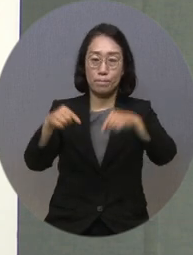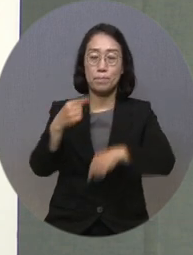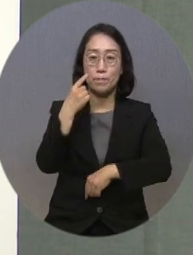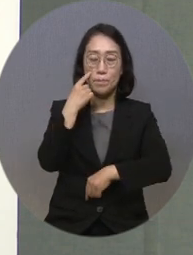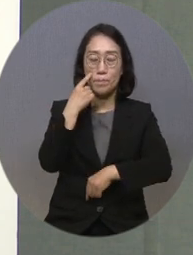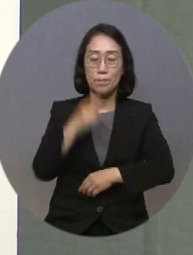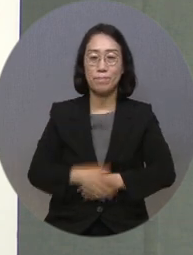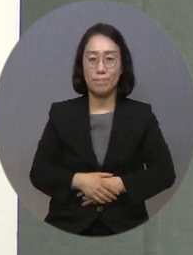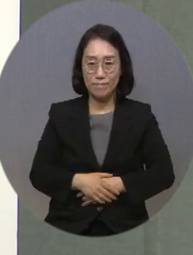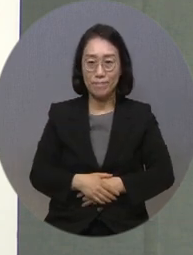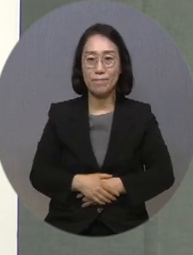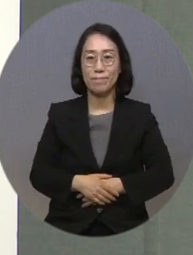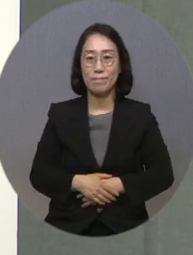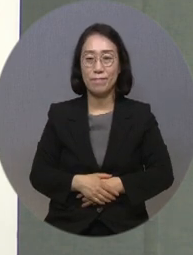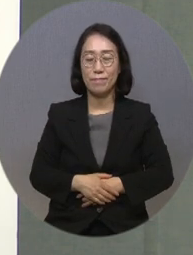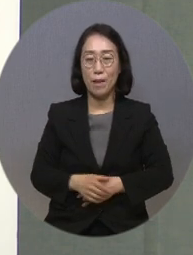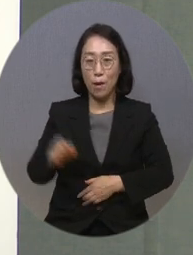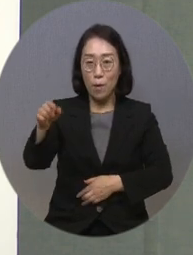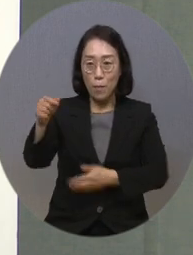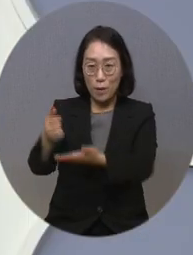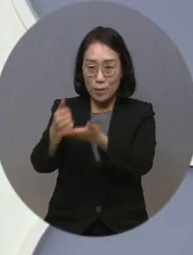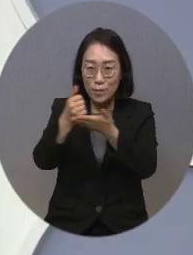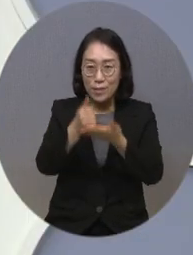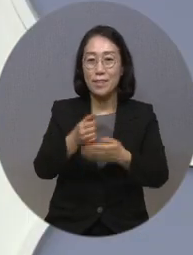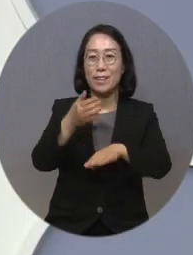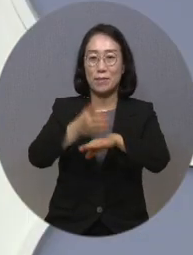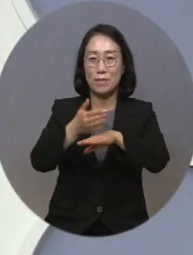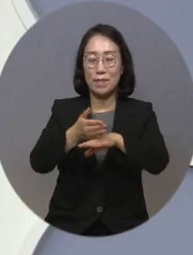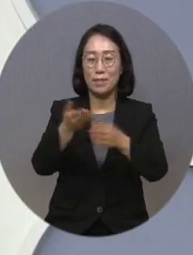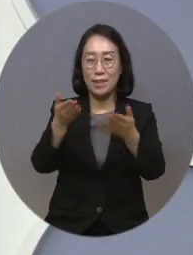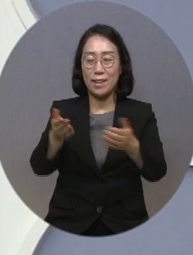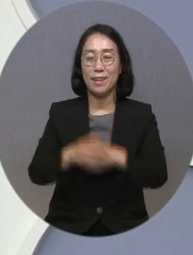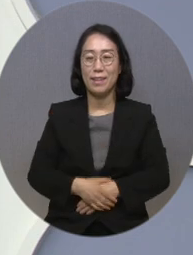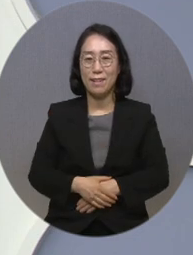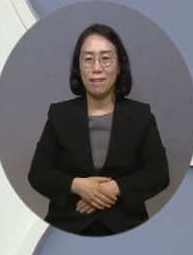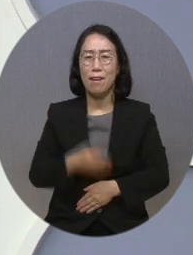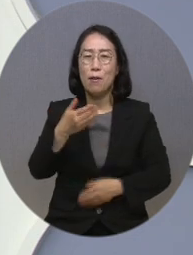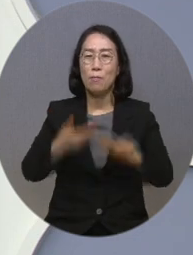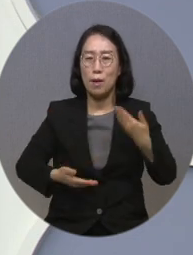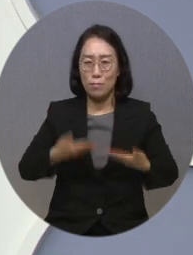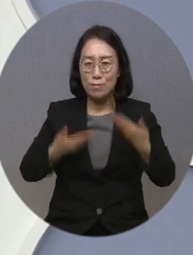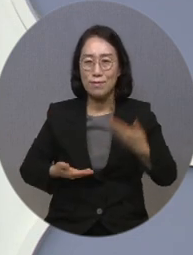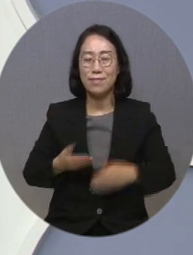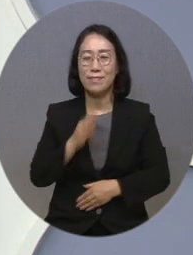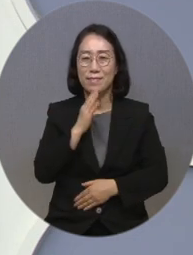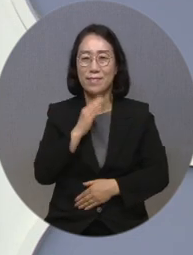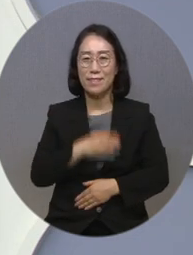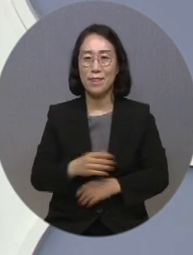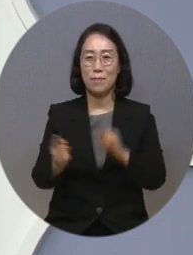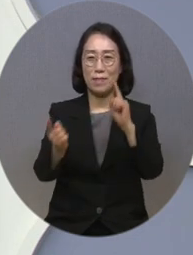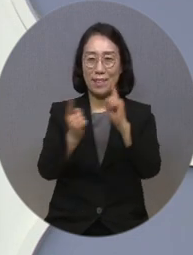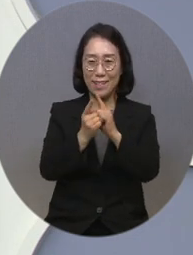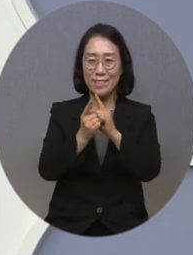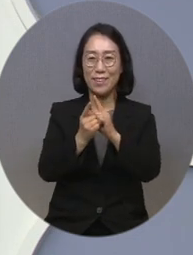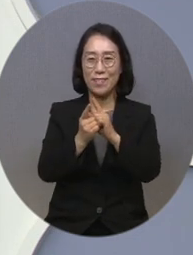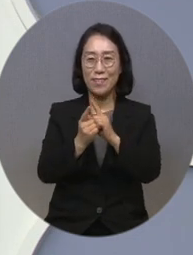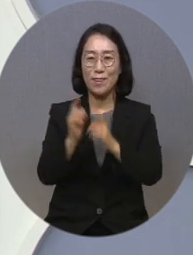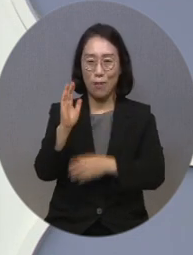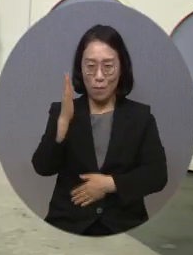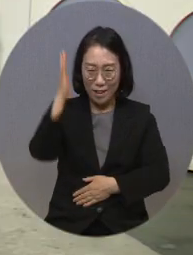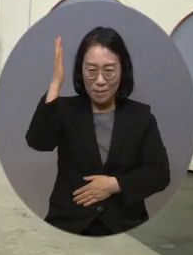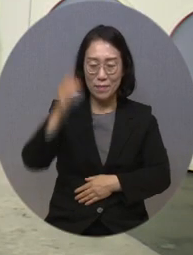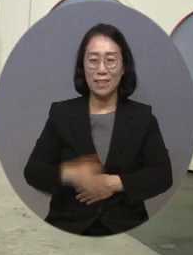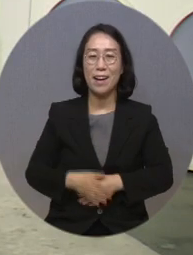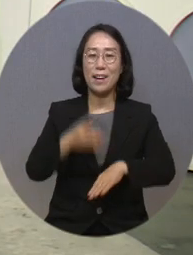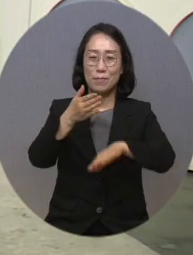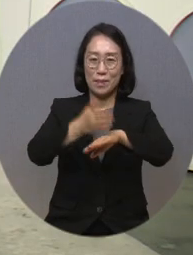하겠습니다. 이렇게 나와주셔서 고맙습니다. 네, 안녕하십니까. 네, 국정에 바쁘실 텐데. 네, 이렇게 뵙게 돼서 영광스럽습니다. 감사합니다.